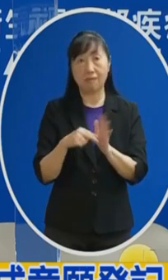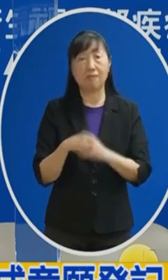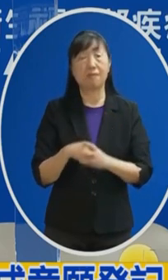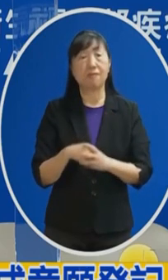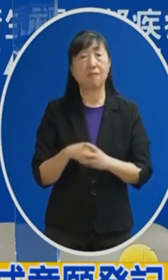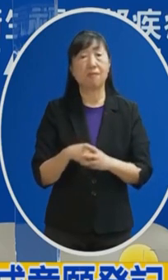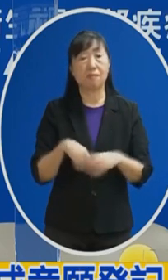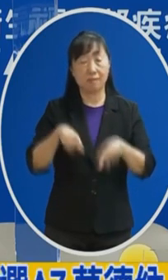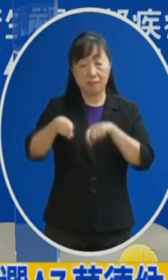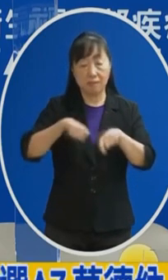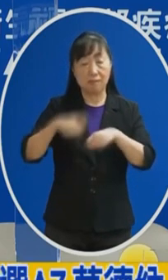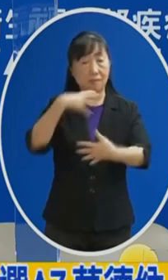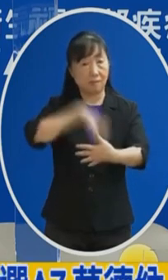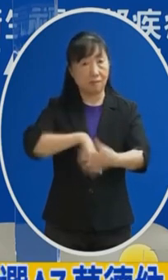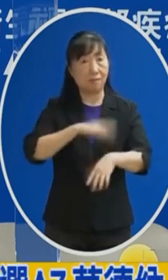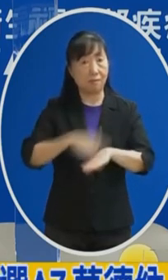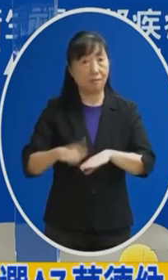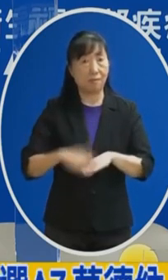规划里面去。